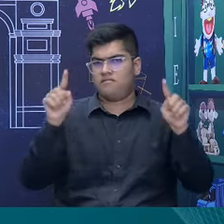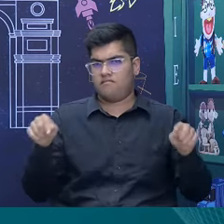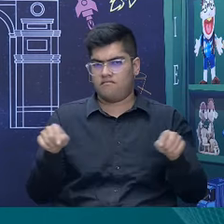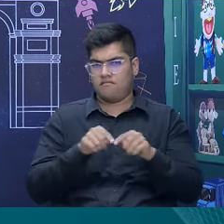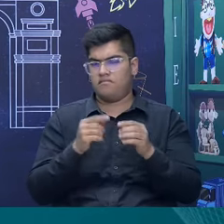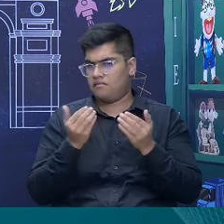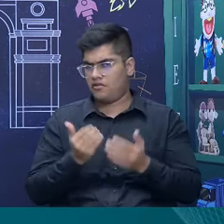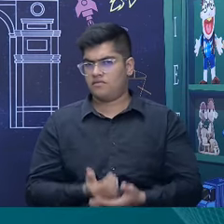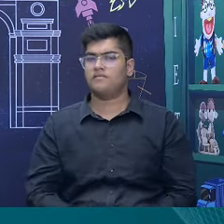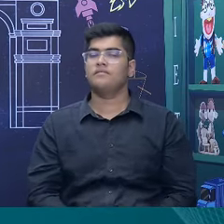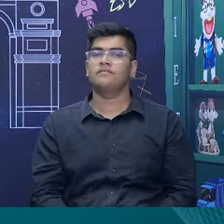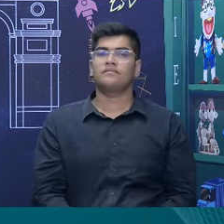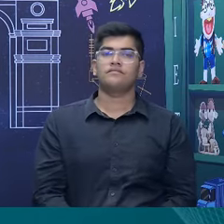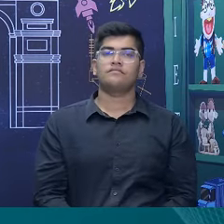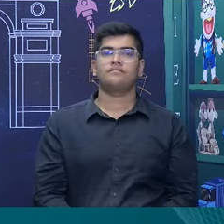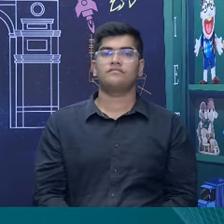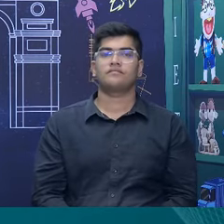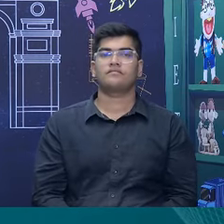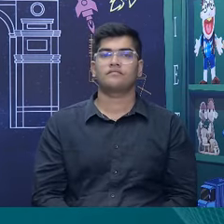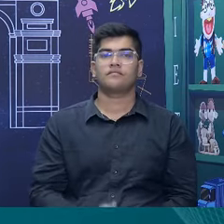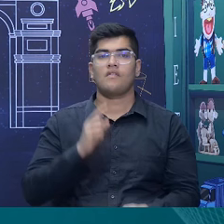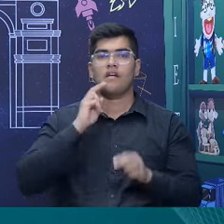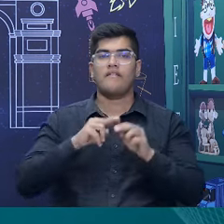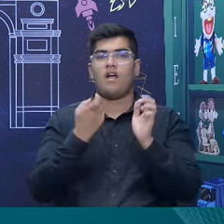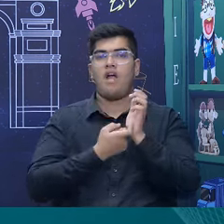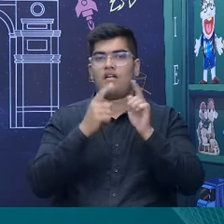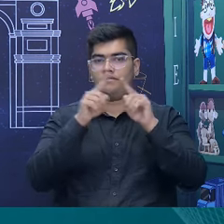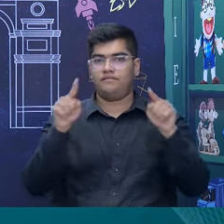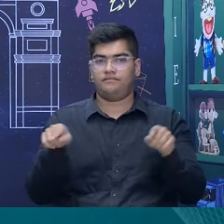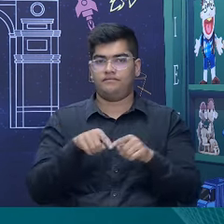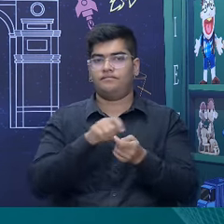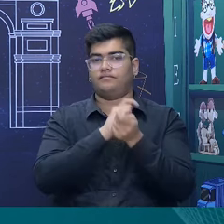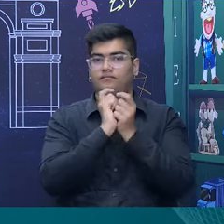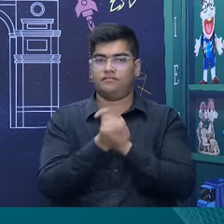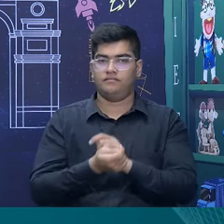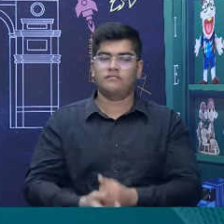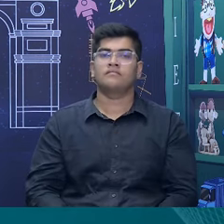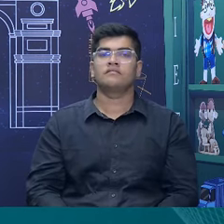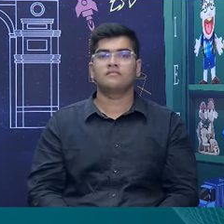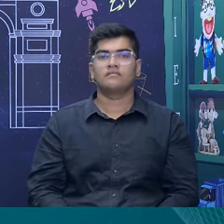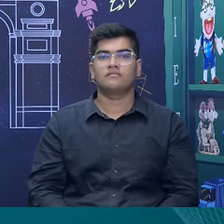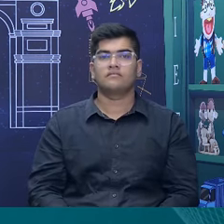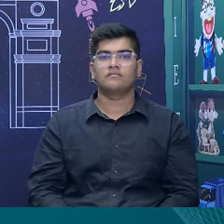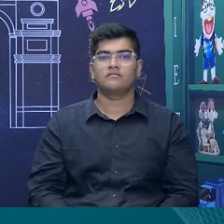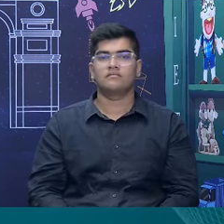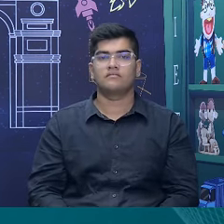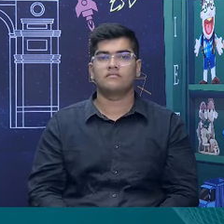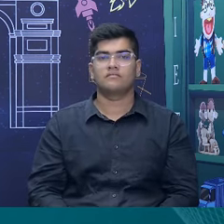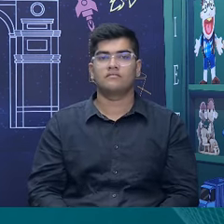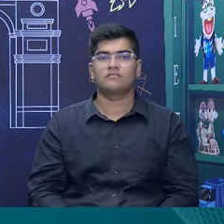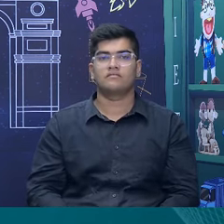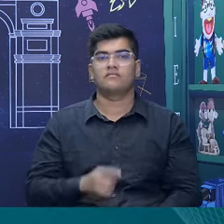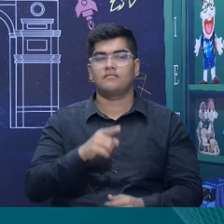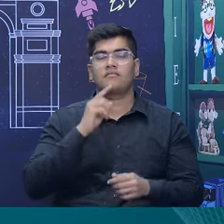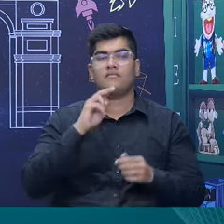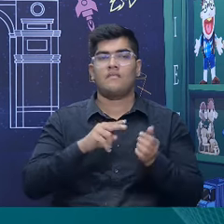हैं अग रेक्टेंगल में कन्वर्ट कर ले रेक्टेंगल कह रही हूं हां रेक्टेंगल में कन्वर्ट कर ले इस पैरेललोग्राम को